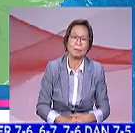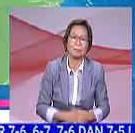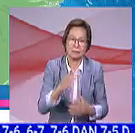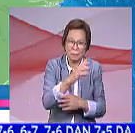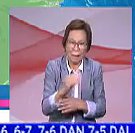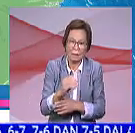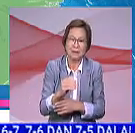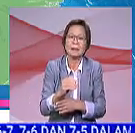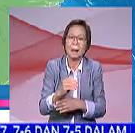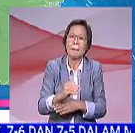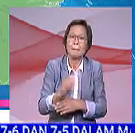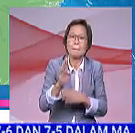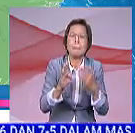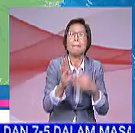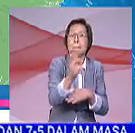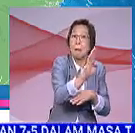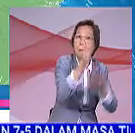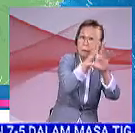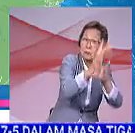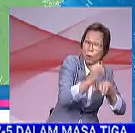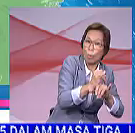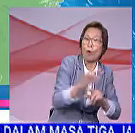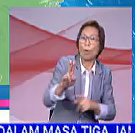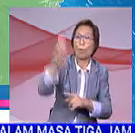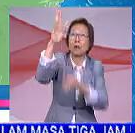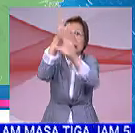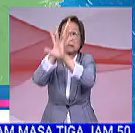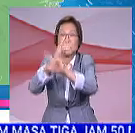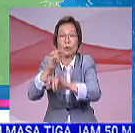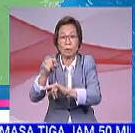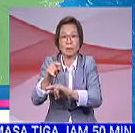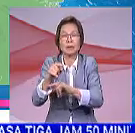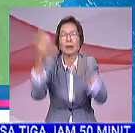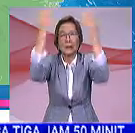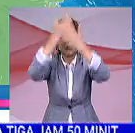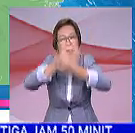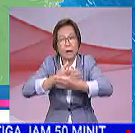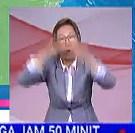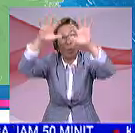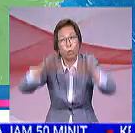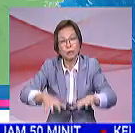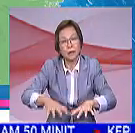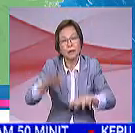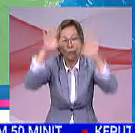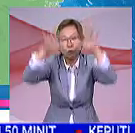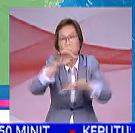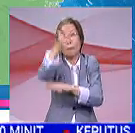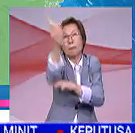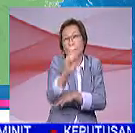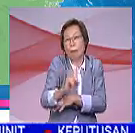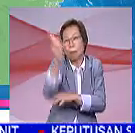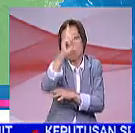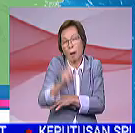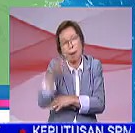pedalaman dan juga di bahagian barat di negeri Sarawak. Hanya di bahagian utara Sarawak sahaja dalam keadaan mendung. Hujan dan ribut petir ini